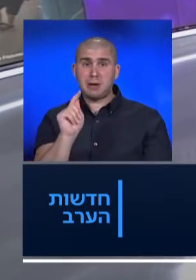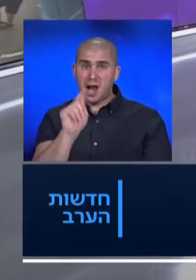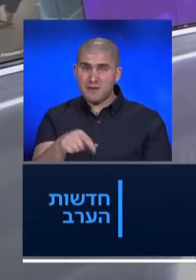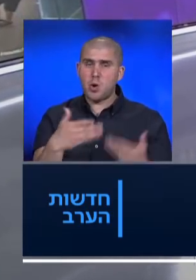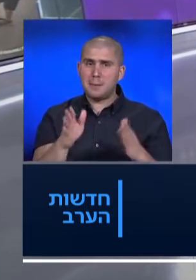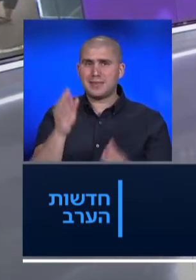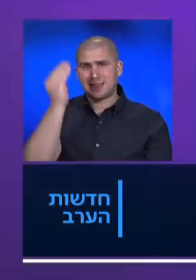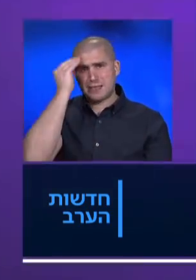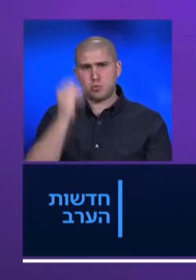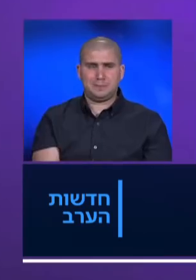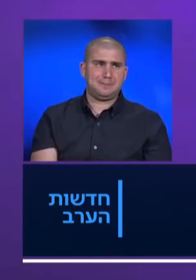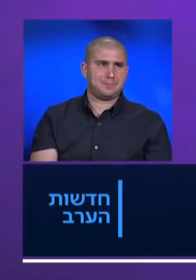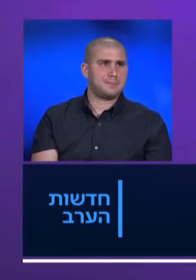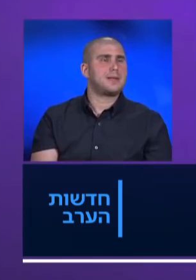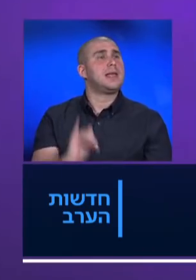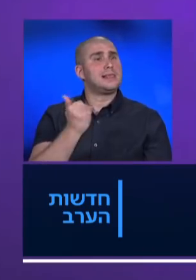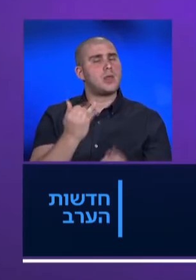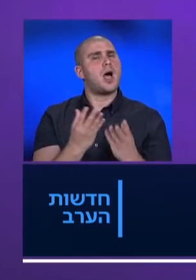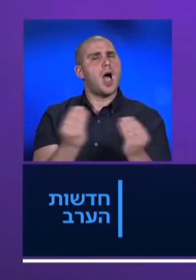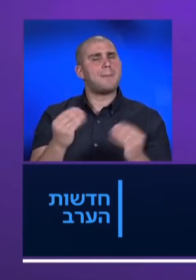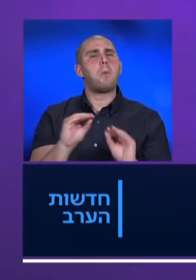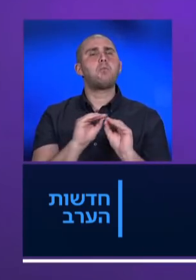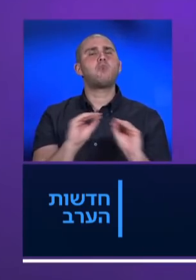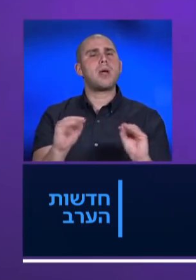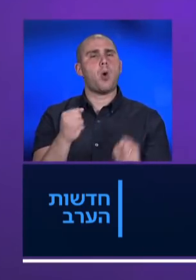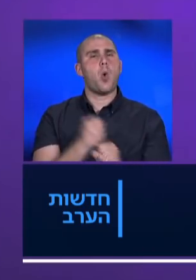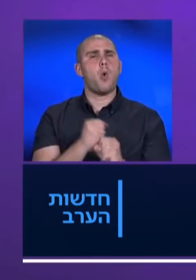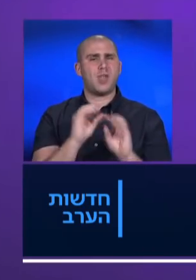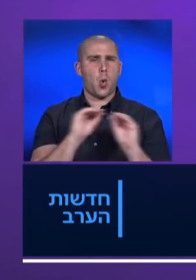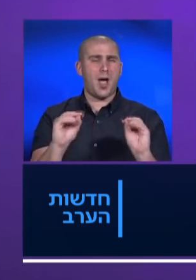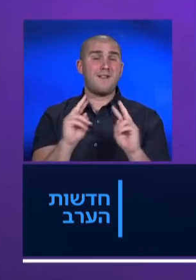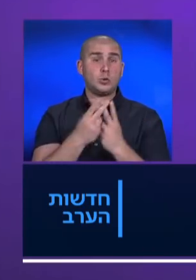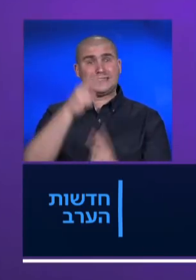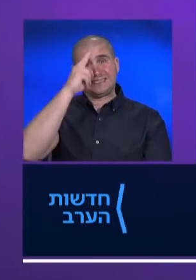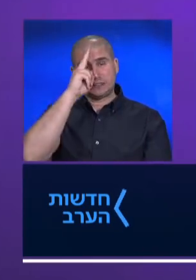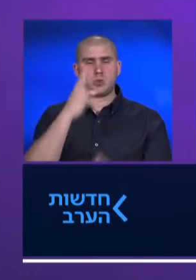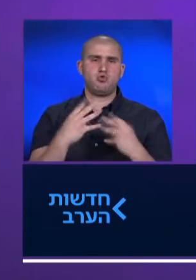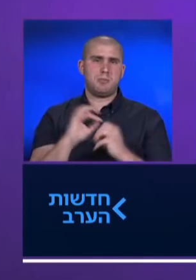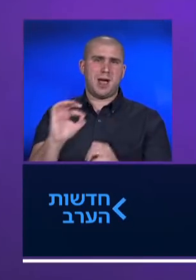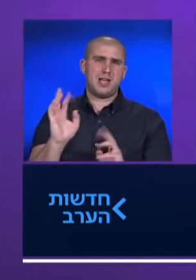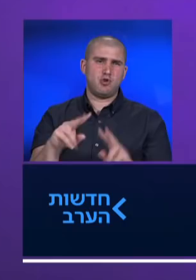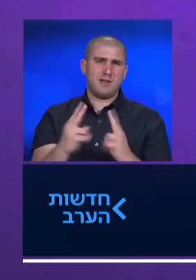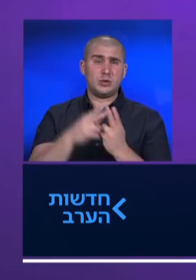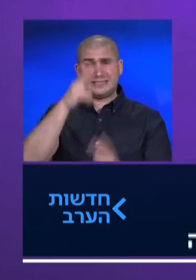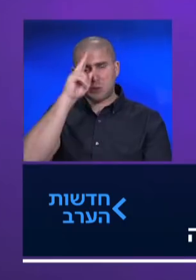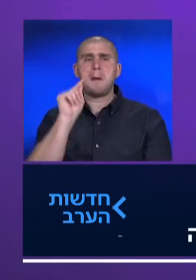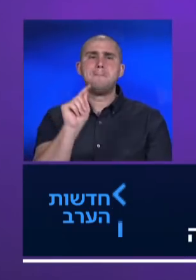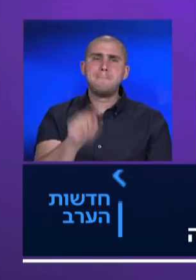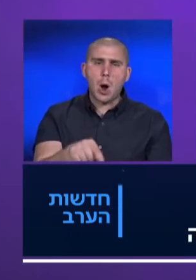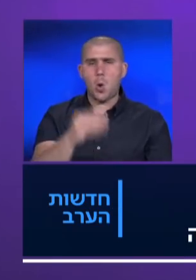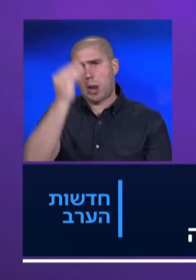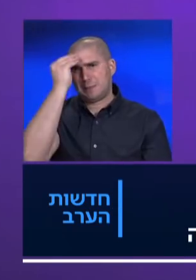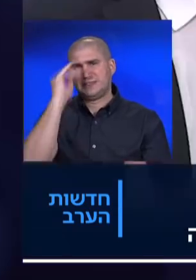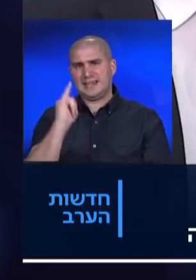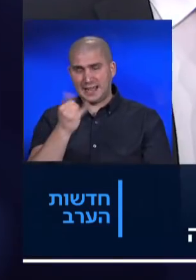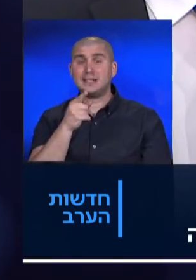כן, מיכל, לא מעט מורים, עובדי הוראה בקבוצת סיכון או שבני משפחתם מקבוצת סיכון, הגיעו היום לבתי הספר, וזאת למה?